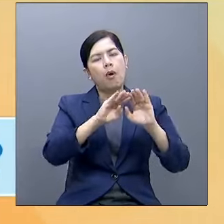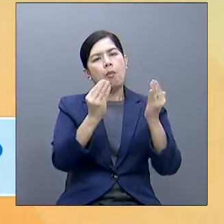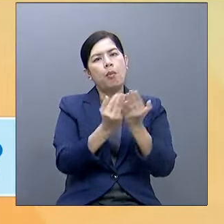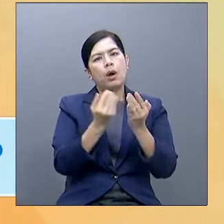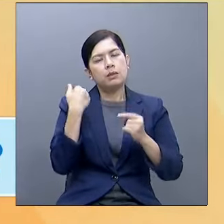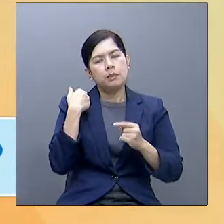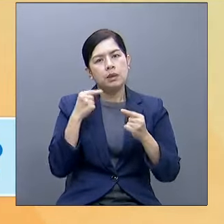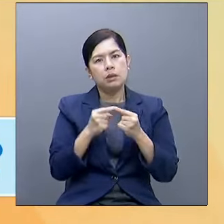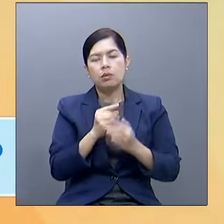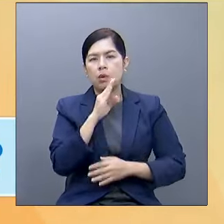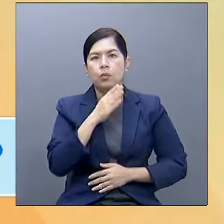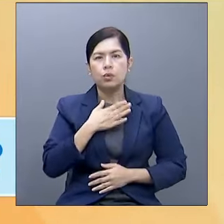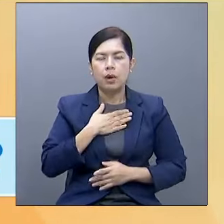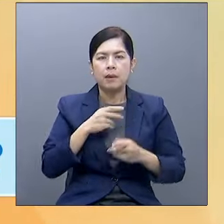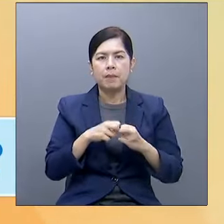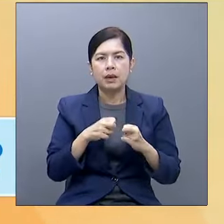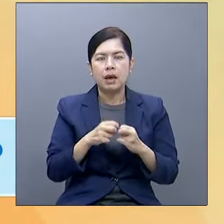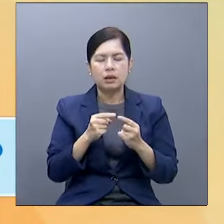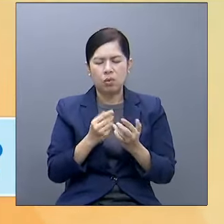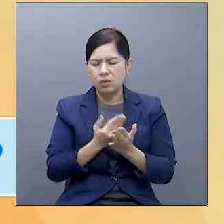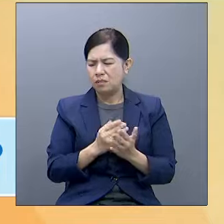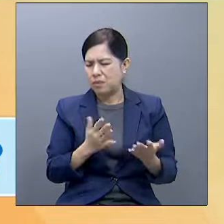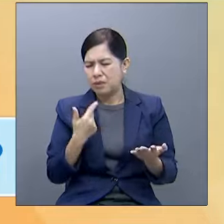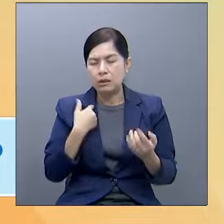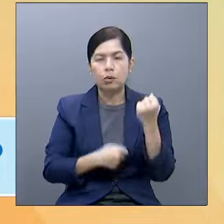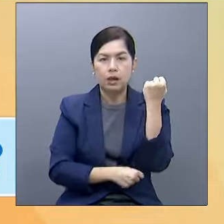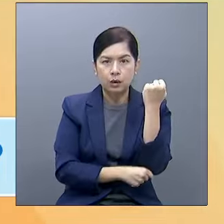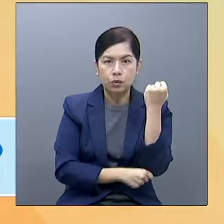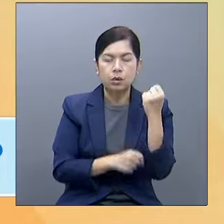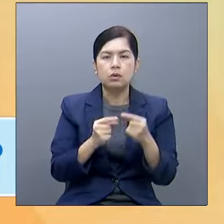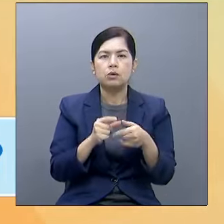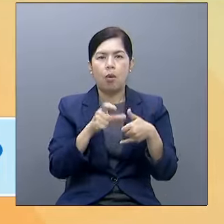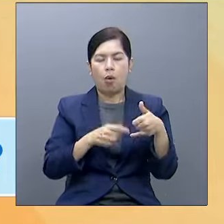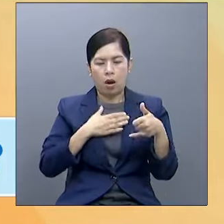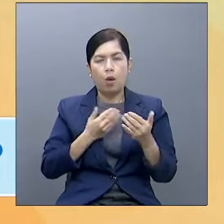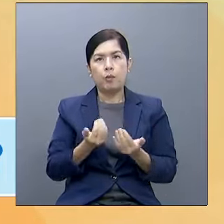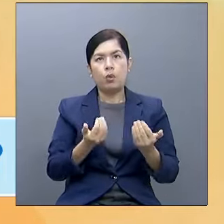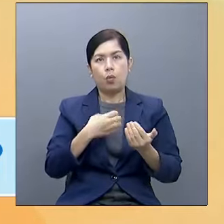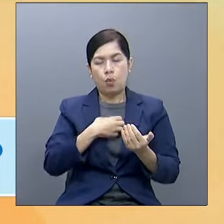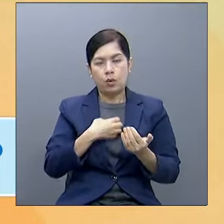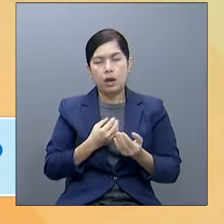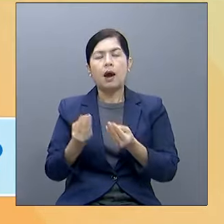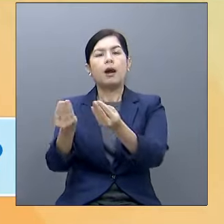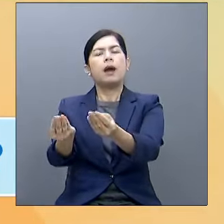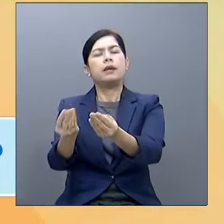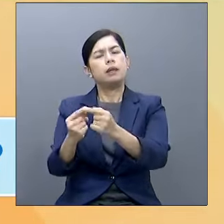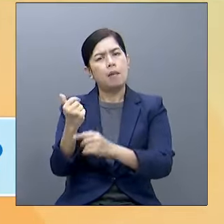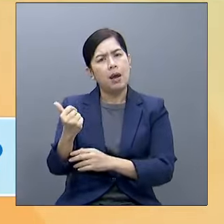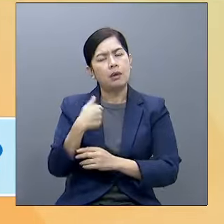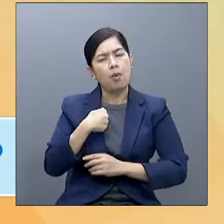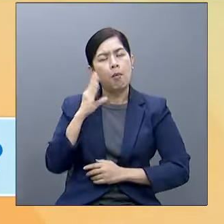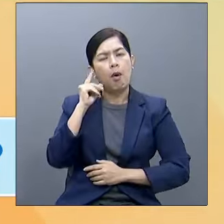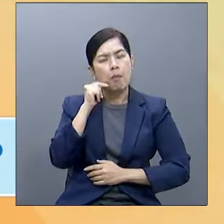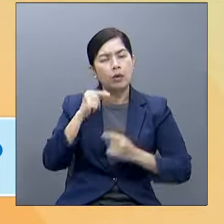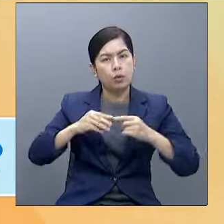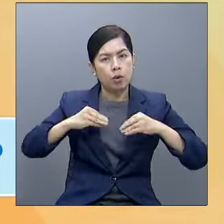มี ปัญหาทางการเงินความจำเป็นบางอย่าง ก็เลยแบบยกลูกสาวให้แต่ฉันอนุญาตนะฉันเป็นพ่อเป็นแม่ฉันอนุญาตแบบเนี้ยมันได้ไ